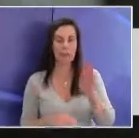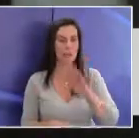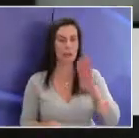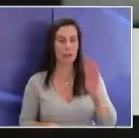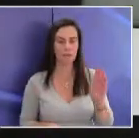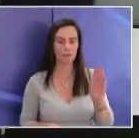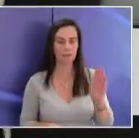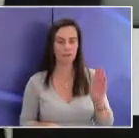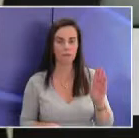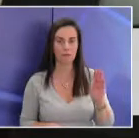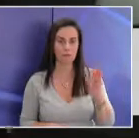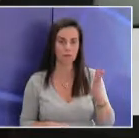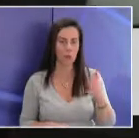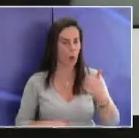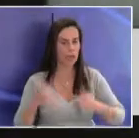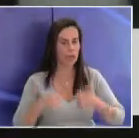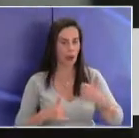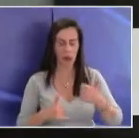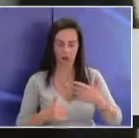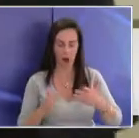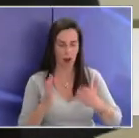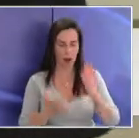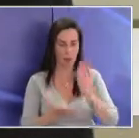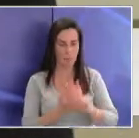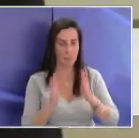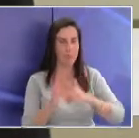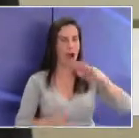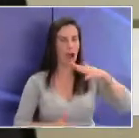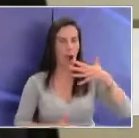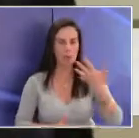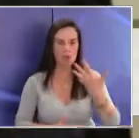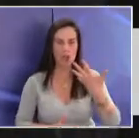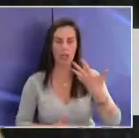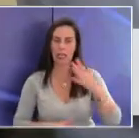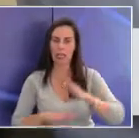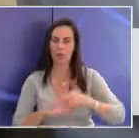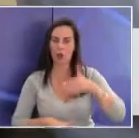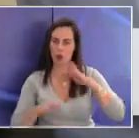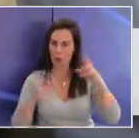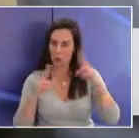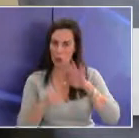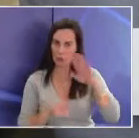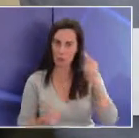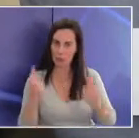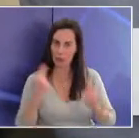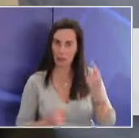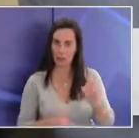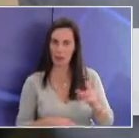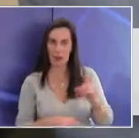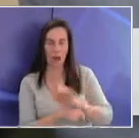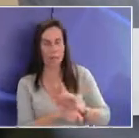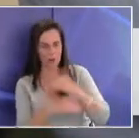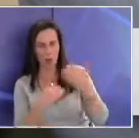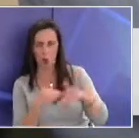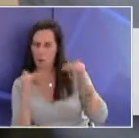נתניהו, הוא הולך להתמודד על הקדנציה החמישית שלו. אתה יוצא לך לפגוש אותו מדי פעם? בזמן האחרון